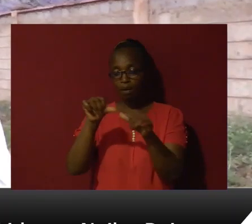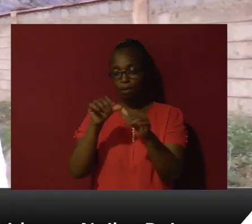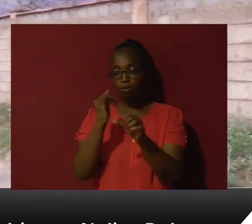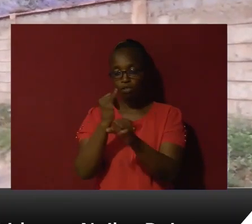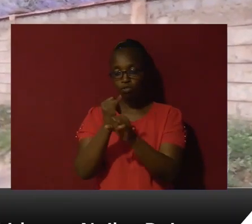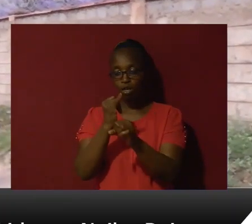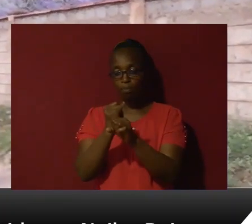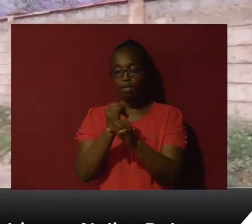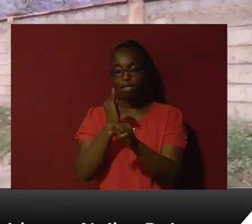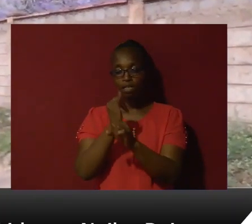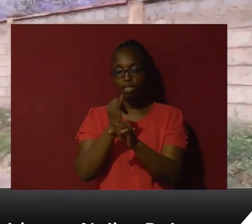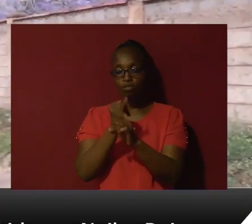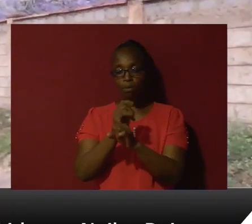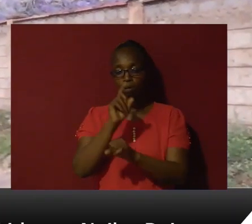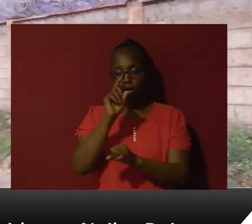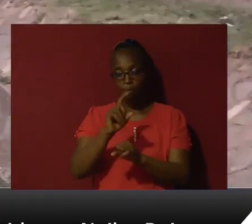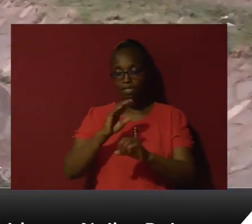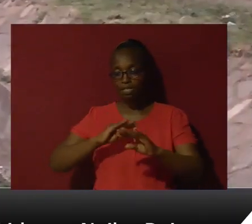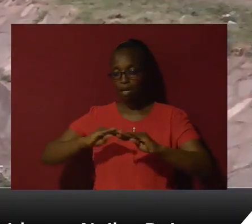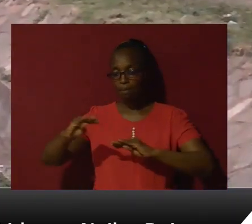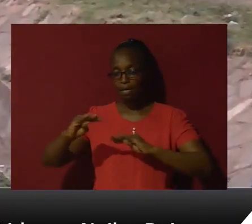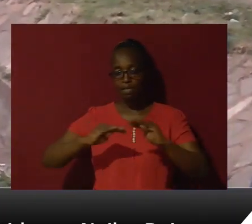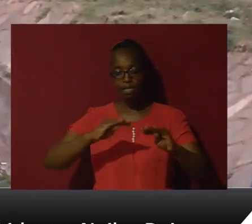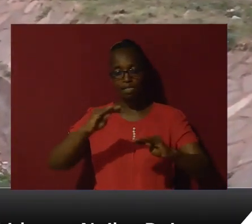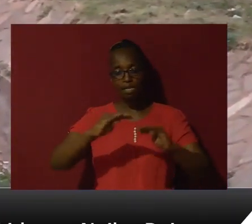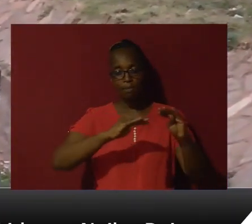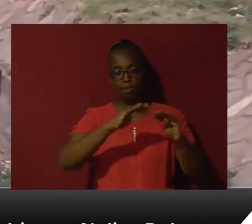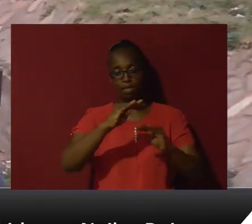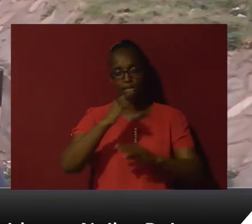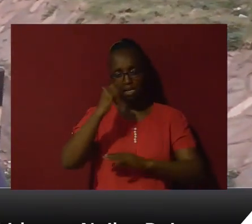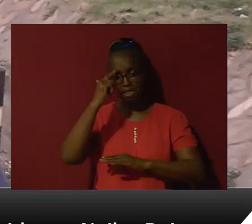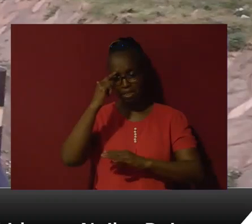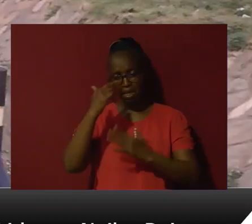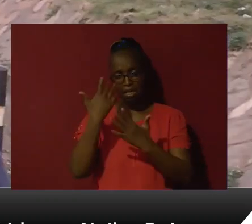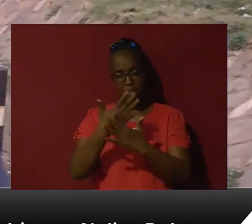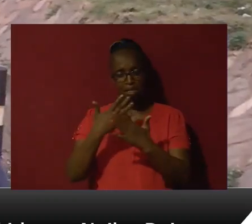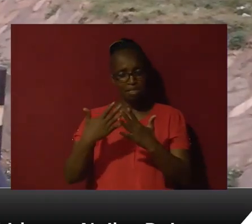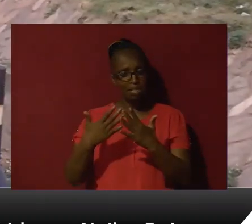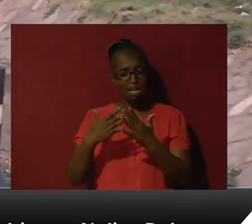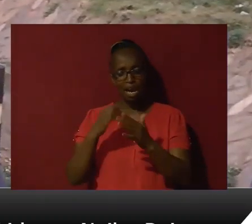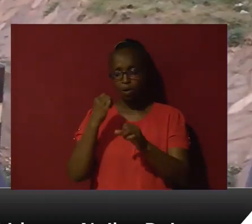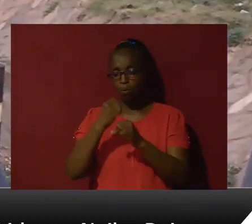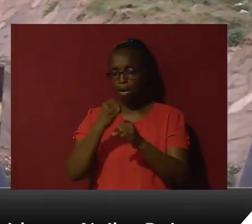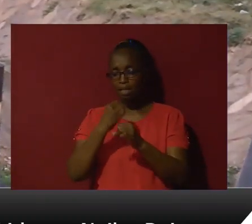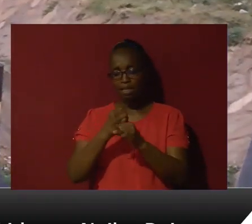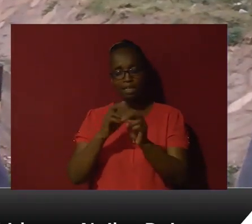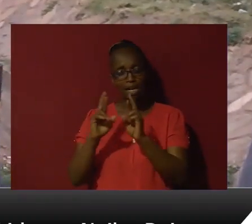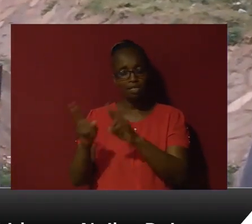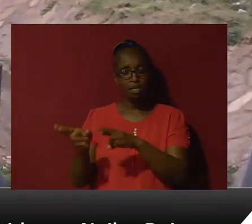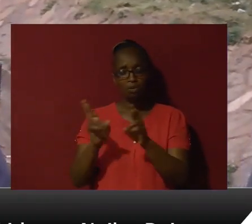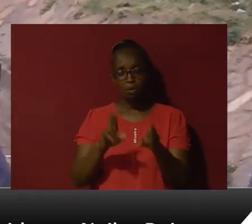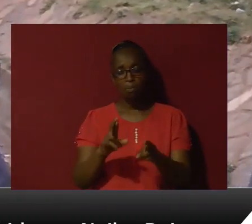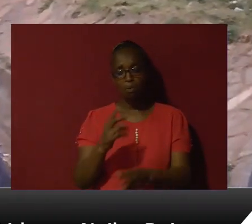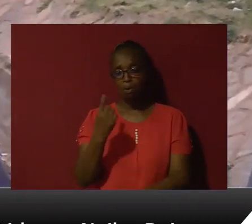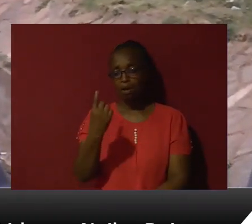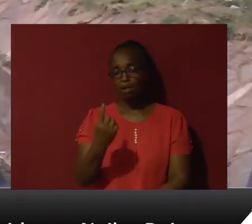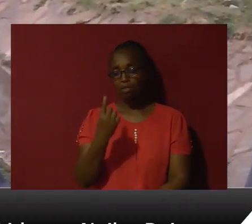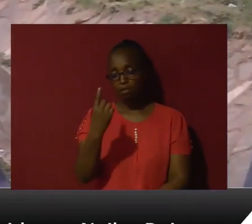zikue distributed all over the country. Eh? Mi naona tu mambo yanakuwa tu kama kawaida. Only that